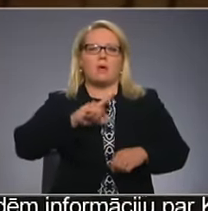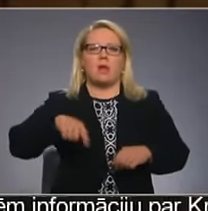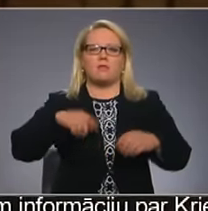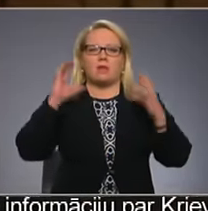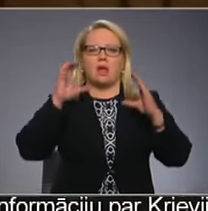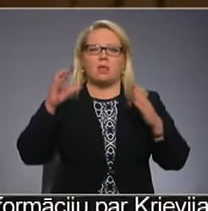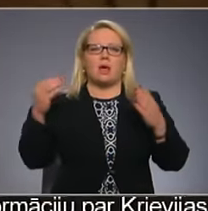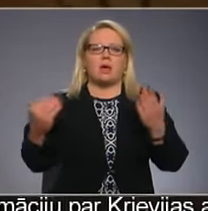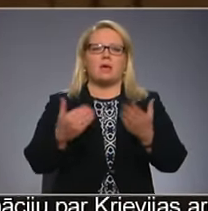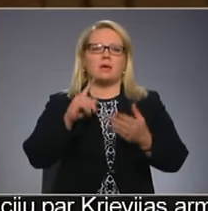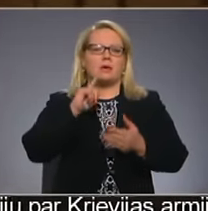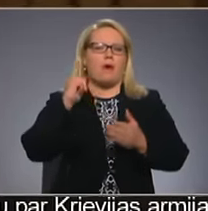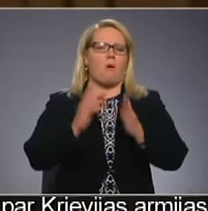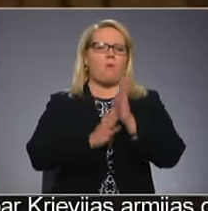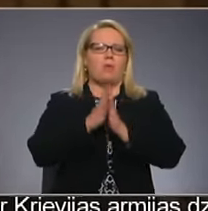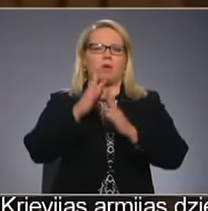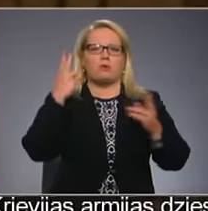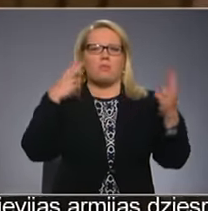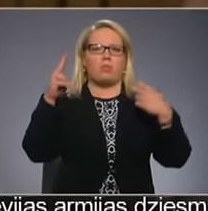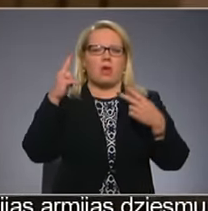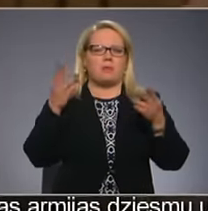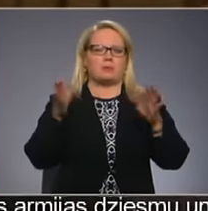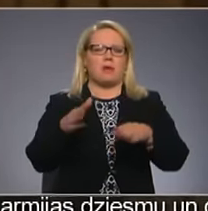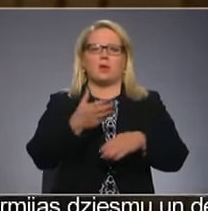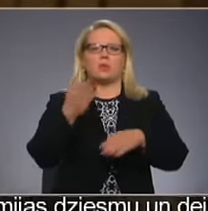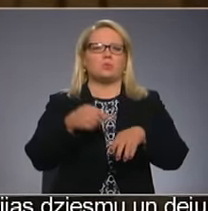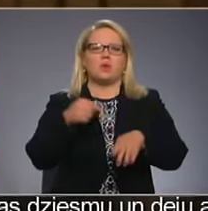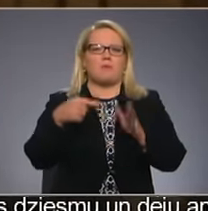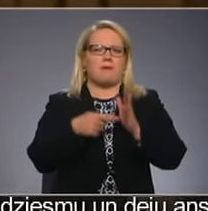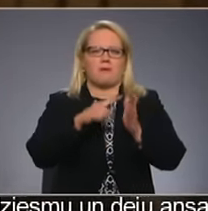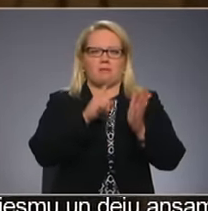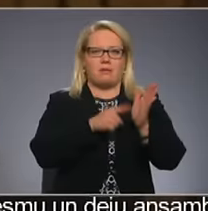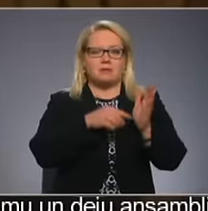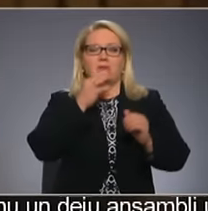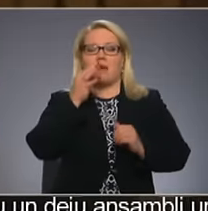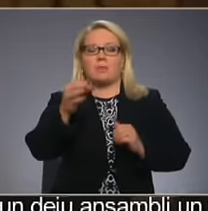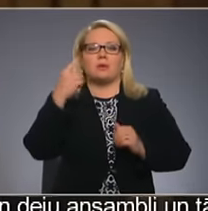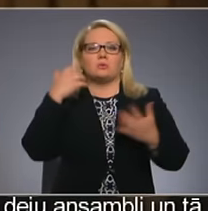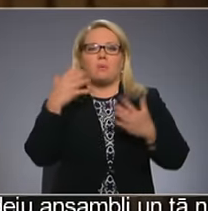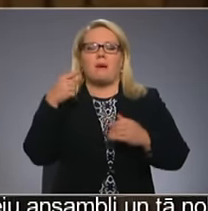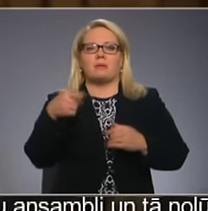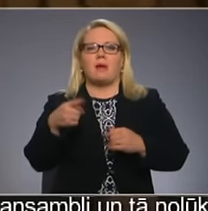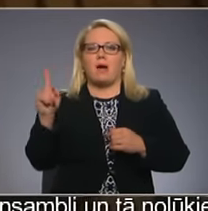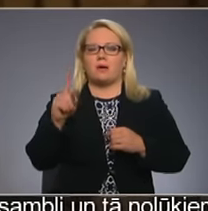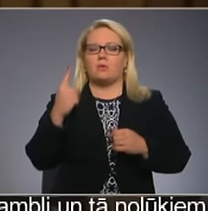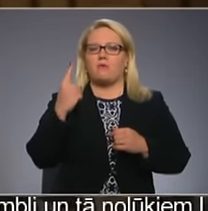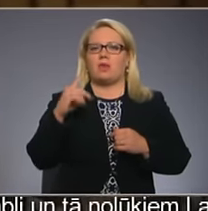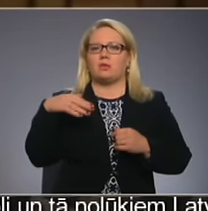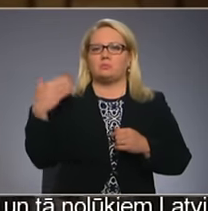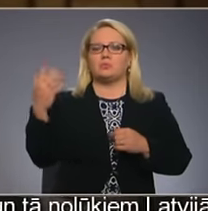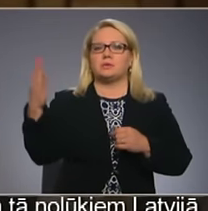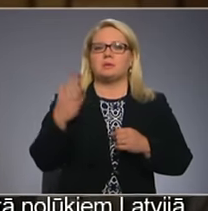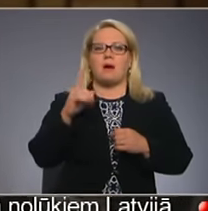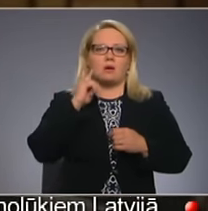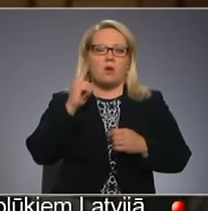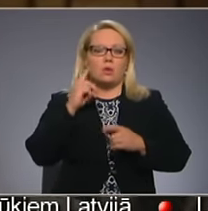jo jauneklīgāks un modernāks tas kļūst. Kādas ir jūsu sajūtas? Jā, es domāju, ka tā ir. No vienas puses nāk jaunība,